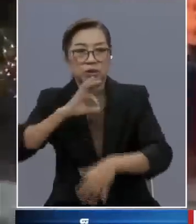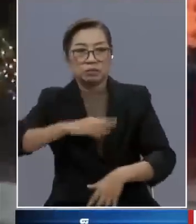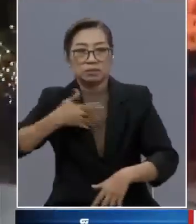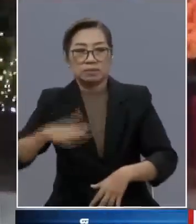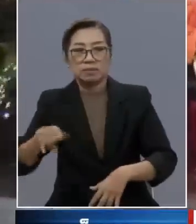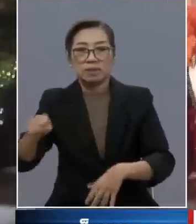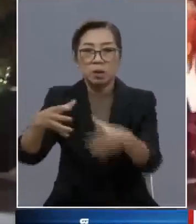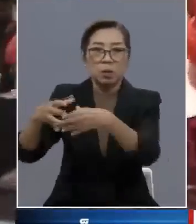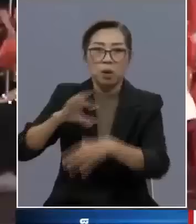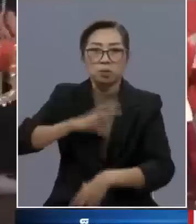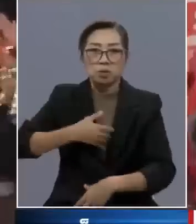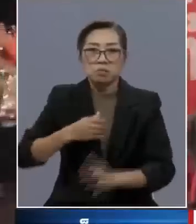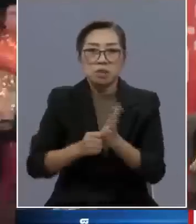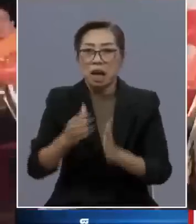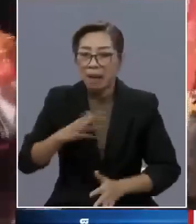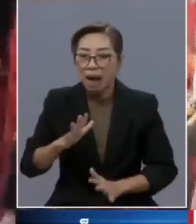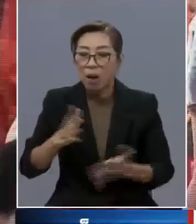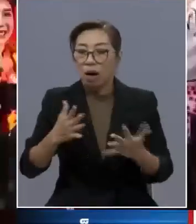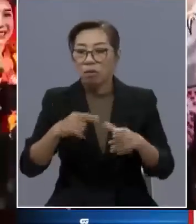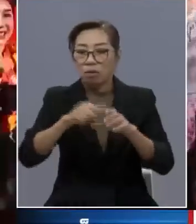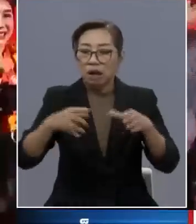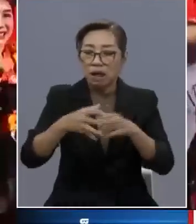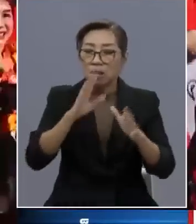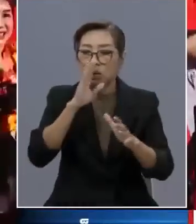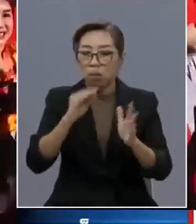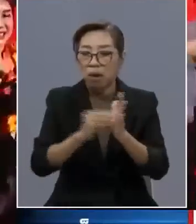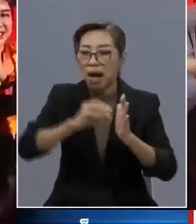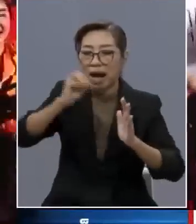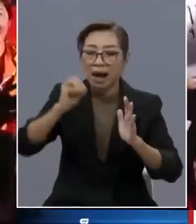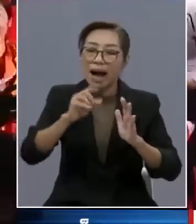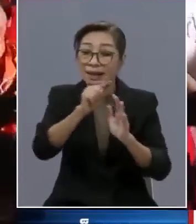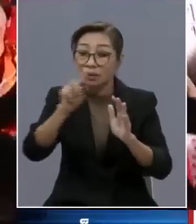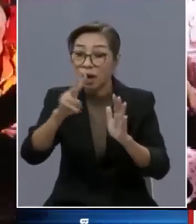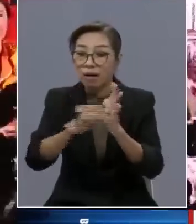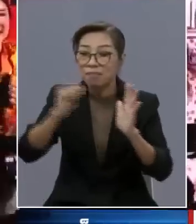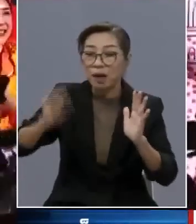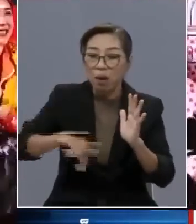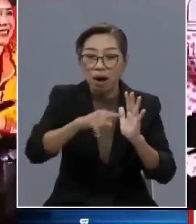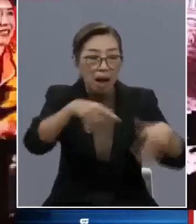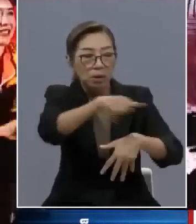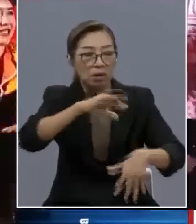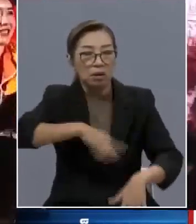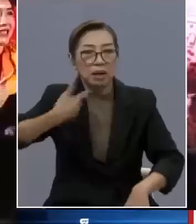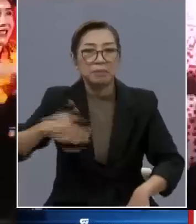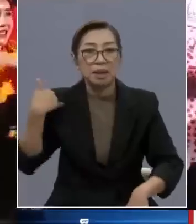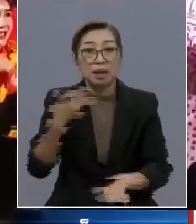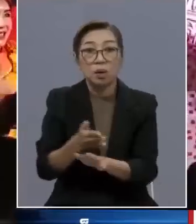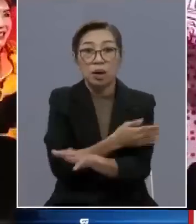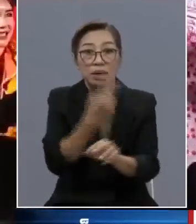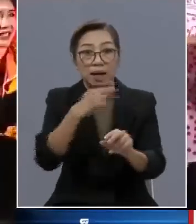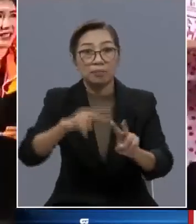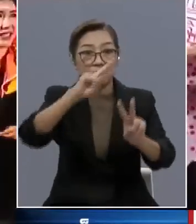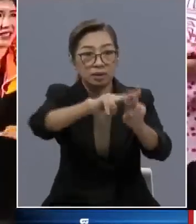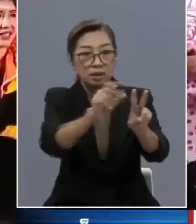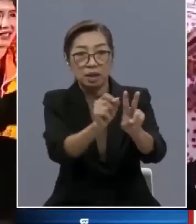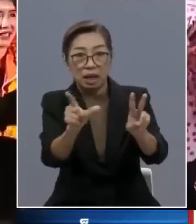ฟนคลับเขาก็ไม่พอใจอีกเพราะว่ามันเป็นสิ่งที่ทางก้าวไกลเนี่ยเขาเคยหาเสียงกันเอาไว้จนกระทั่งในช่วงที่ผ่านมาครับมันเกิด #112ไม่